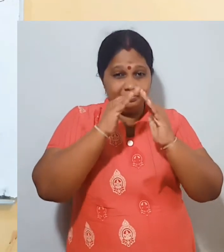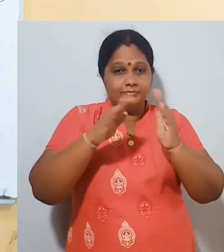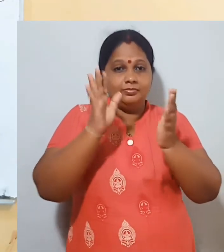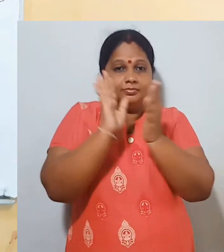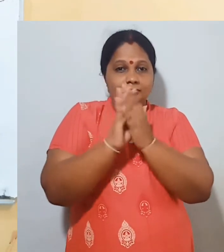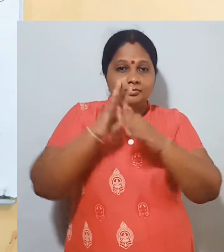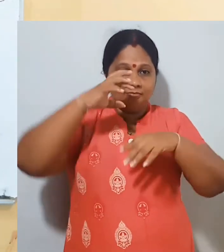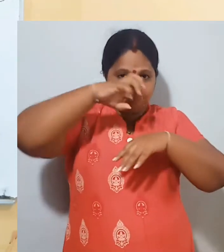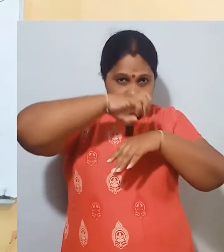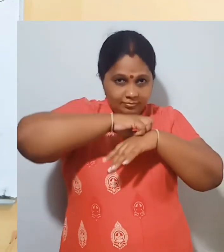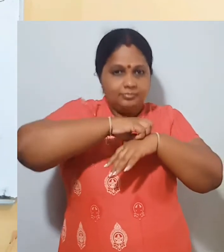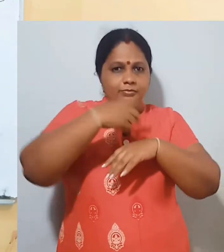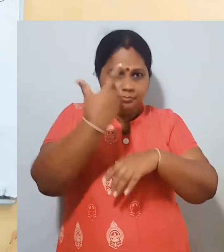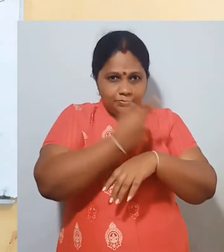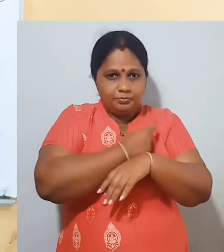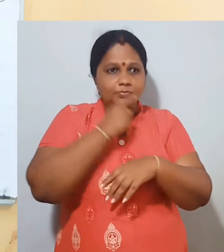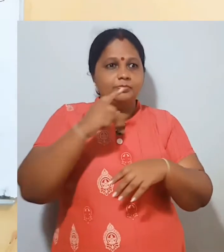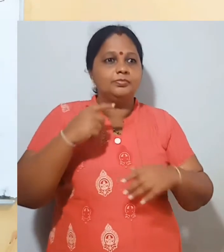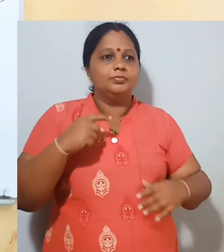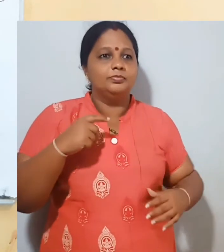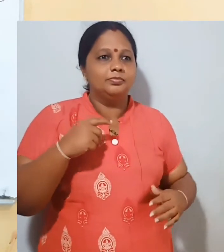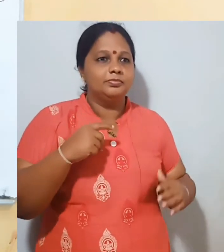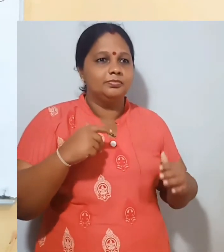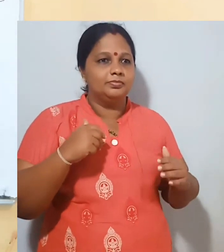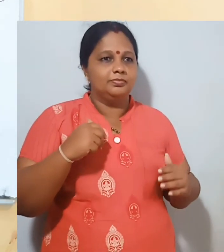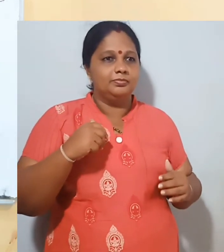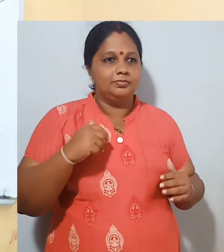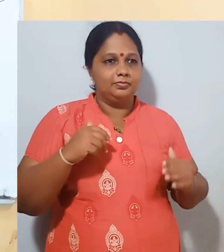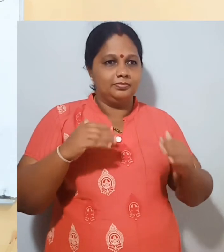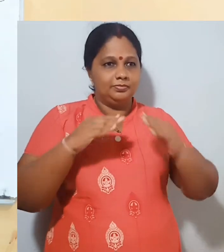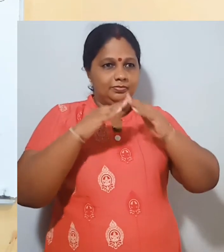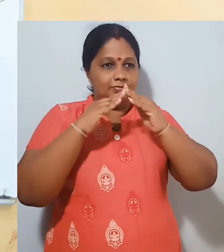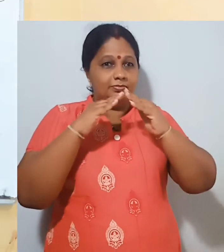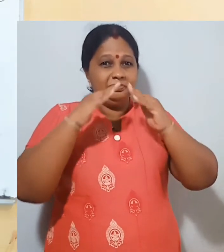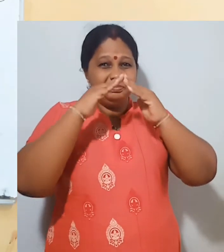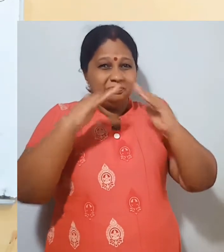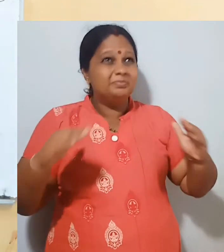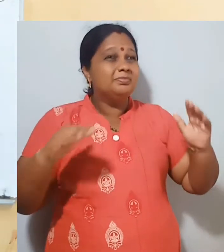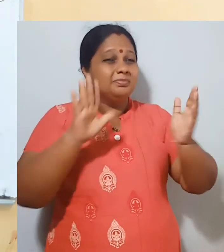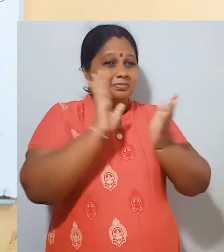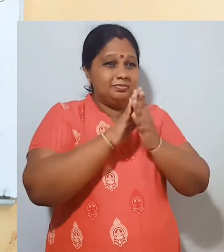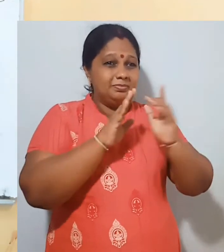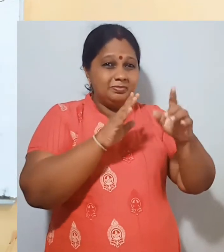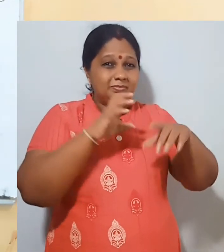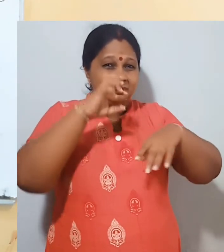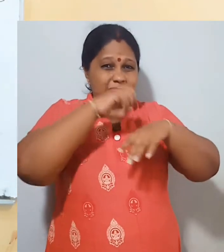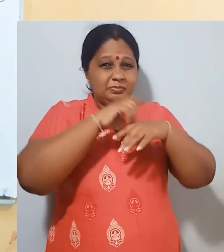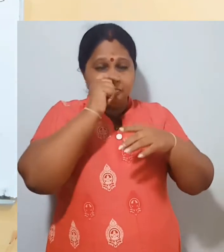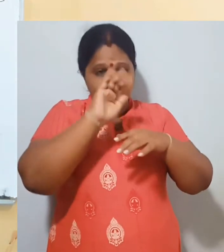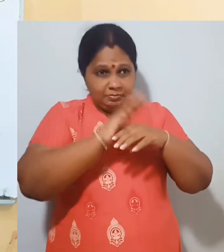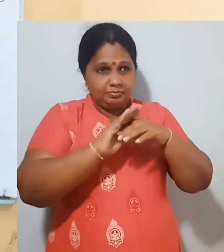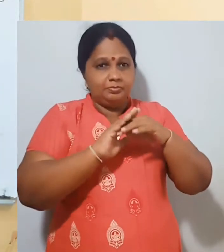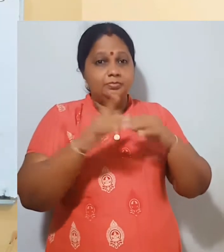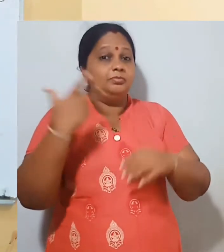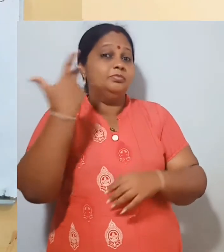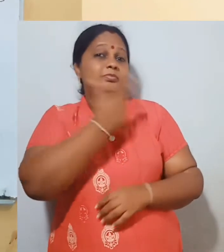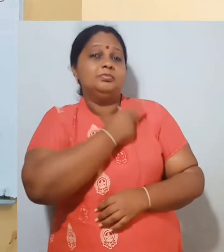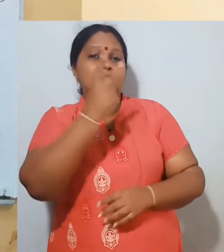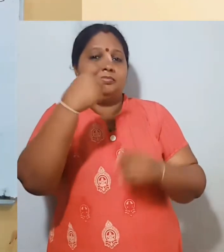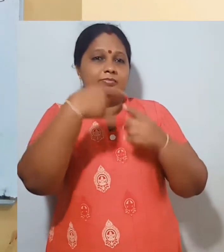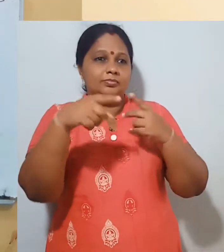வருவாங்க. வீட்டு எலியாக இருந்தால் அது பிரச்சனை இல்லை, கடிச்ச இடத்துல சோப் போட்டு கழுவினீங்கன்னு சொல்ல சரி. மற்ற இந்த ஊசி போடுற விஷயத்துல 2 விஷயம்